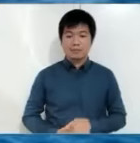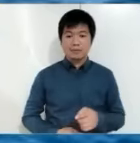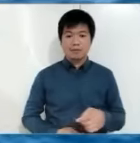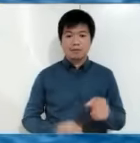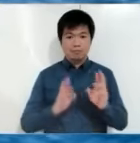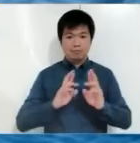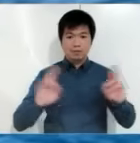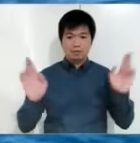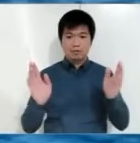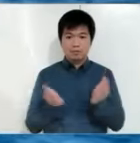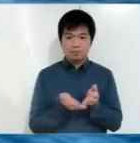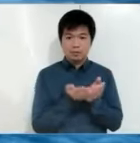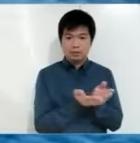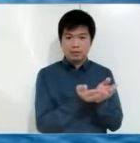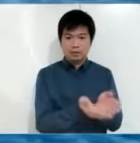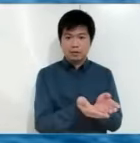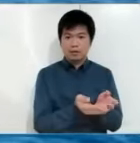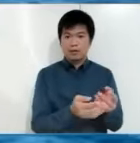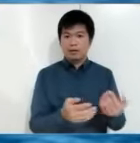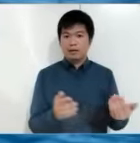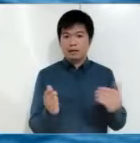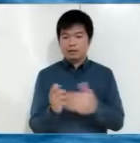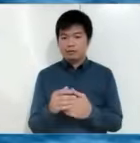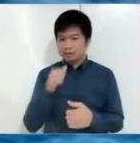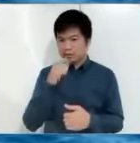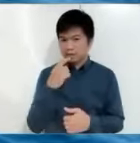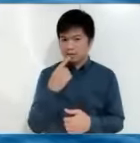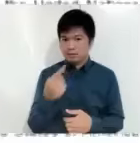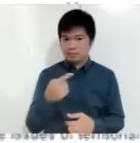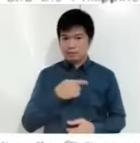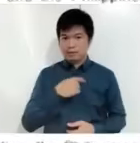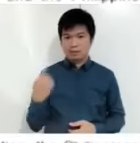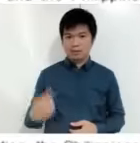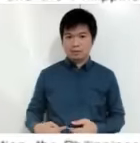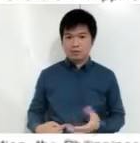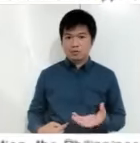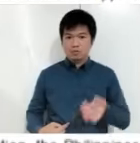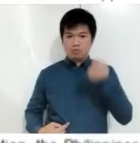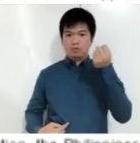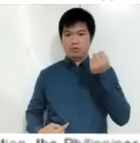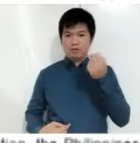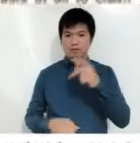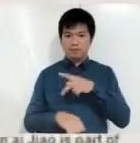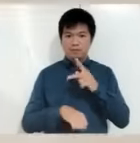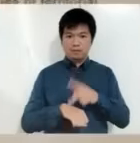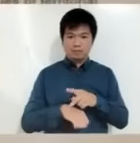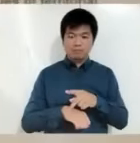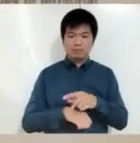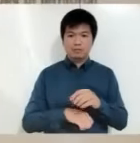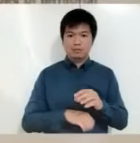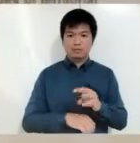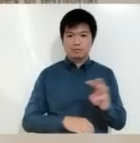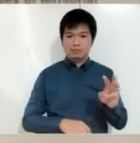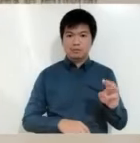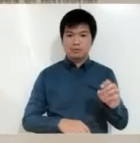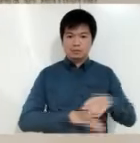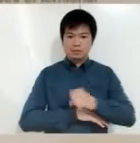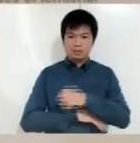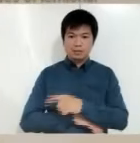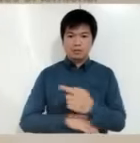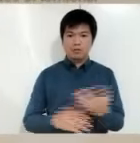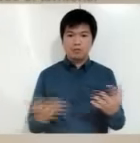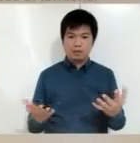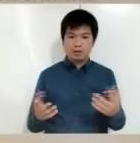pag-alayag, muling iginit ng China na sila ang may soberanya sa Ayungin Shoal. Ayon sa Chinese Foreign Ministry, illegal at wala raw visa ang